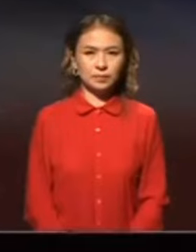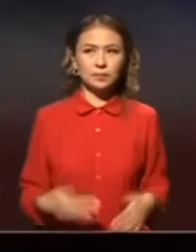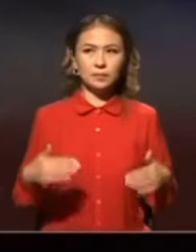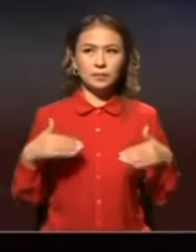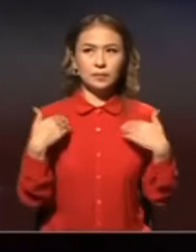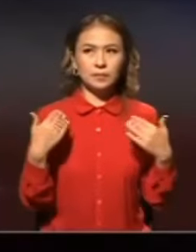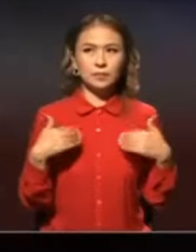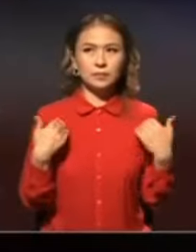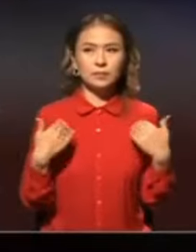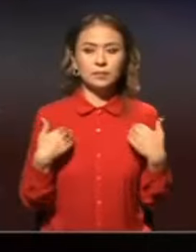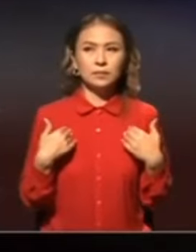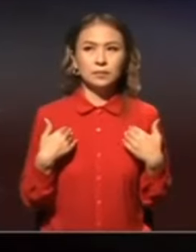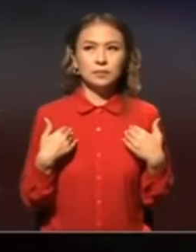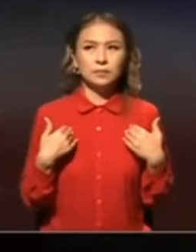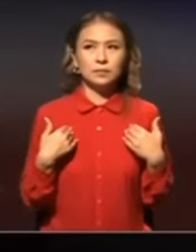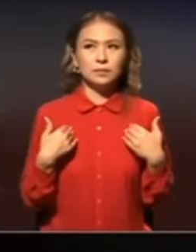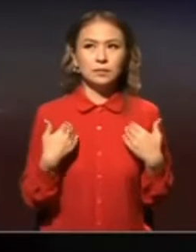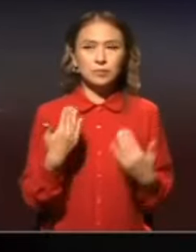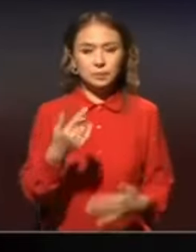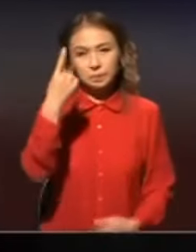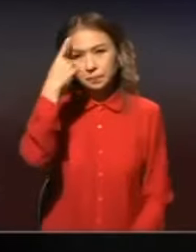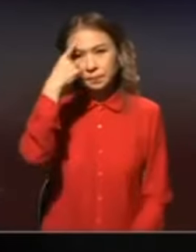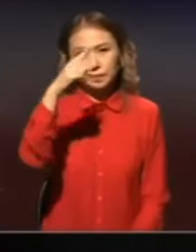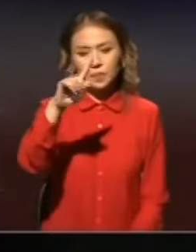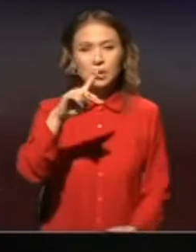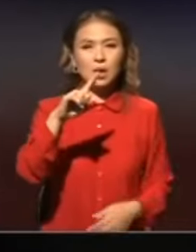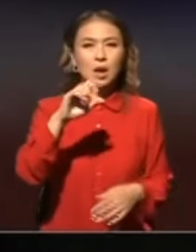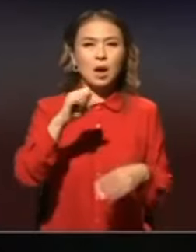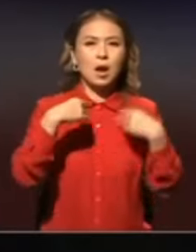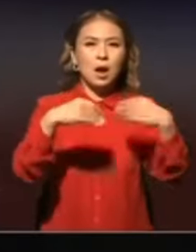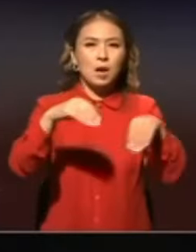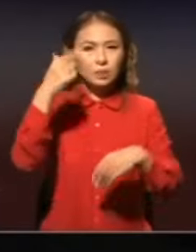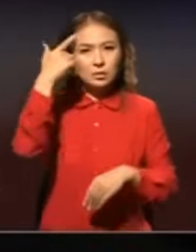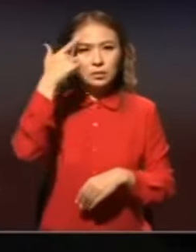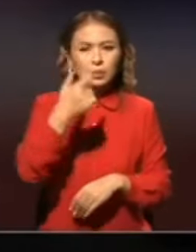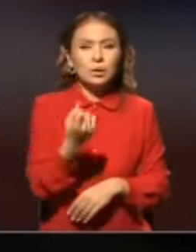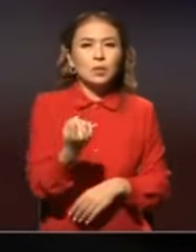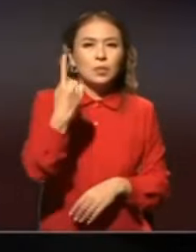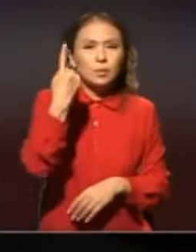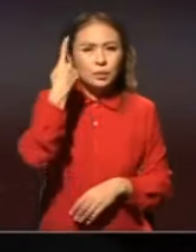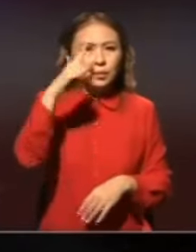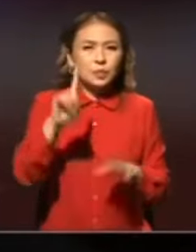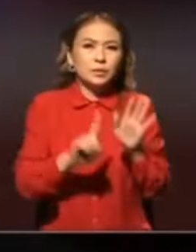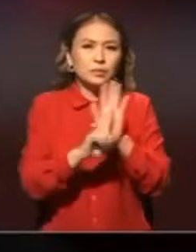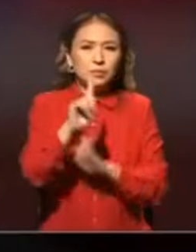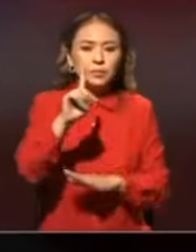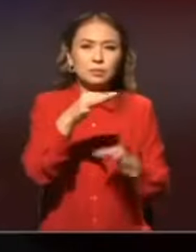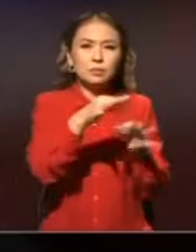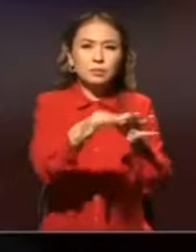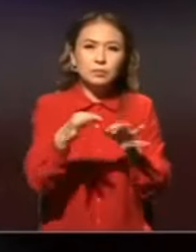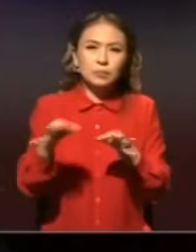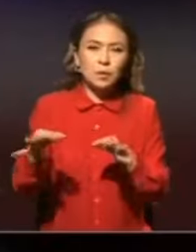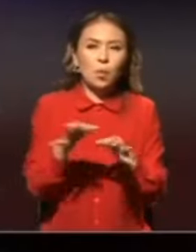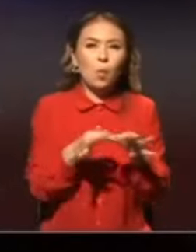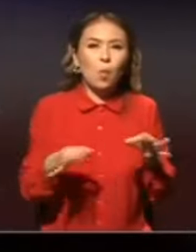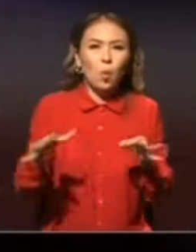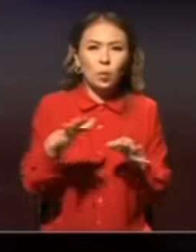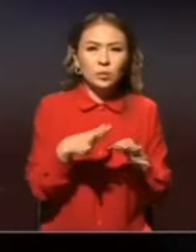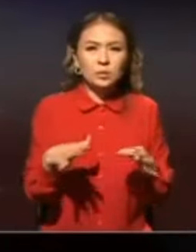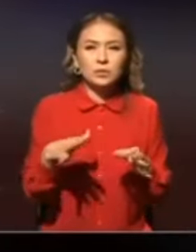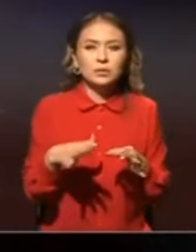Саламатсыздар ма? Енді бұл идея агросауат деген ой қайдан пайда болды? Сосын басқа аймақтардағы,